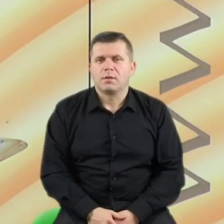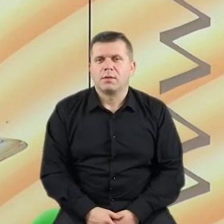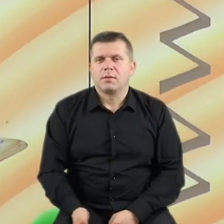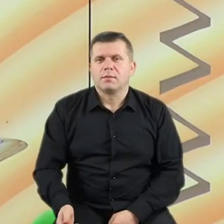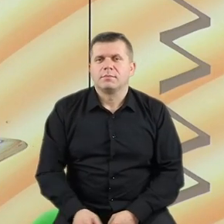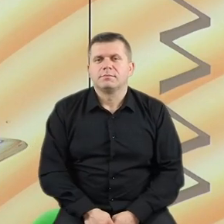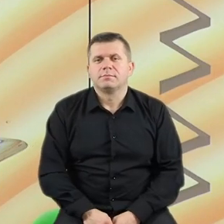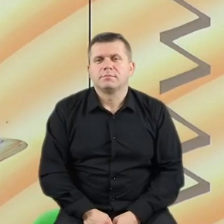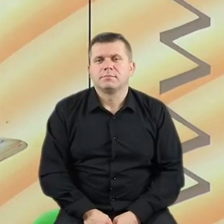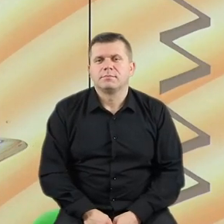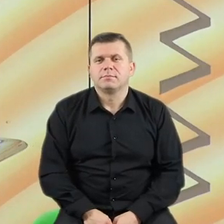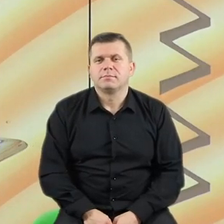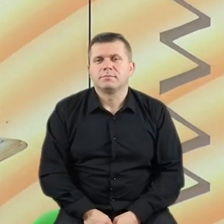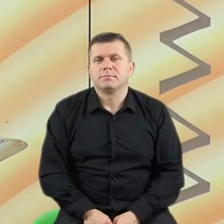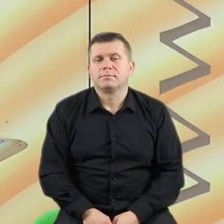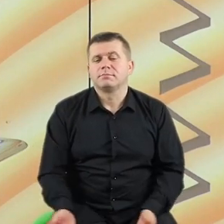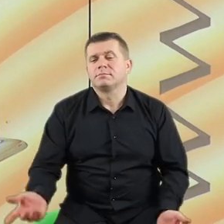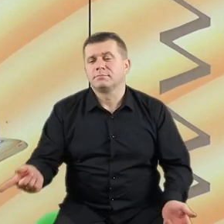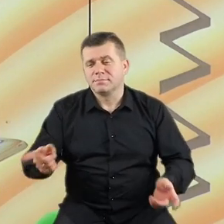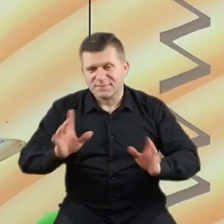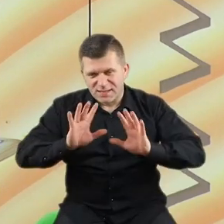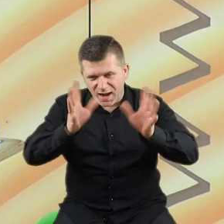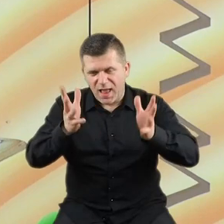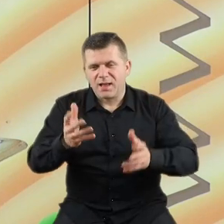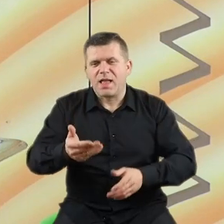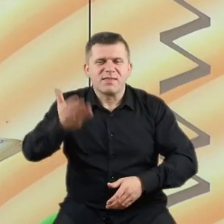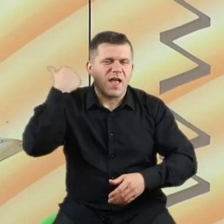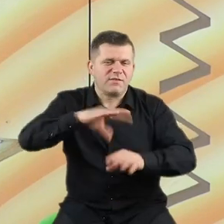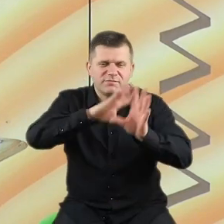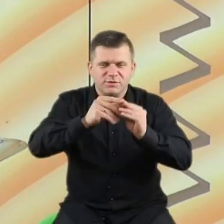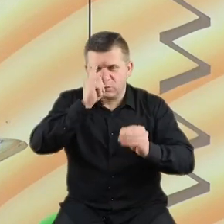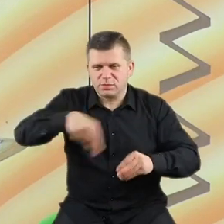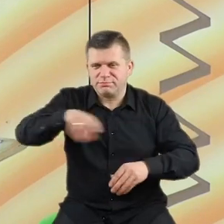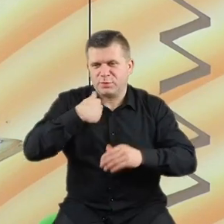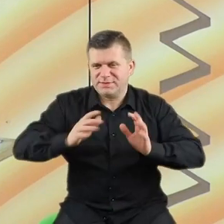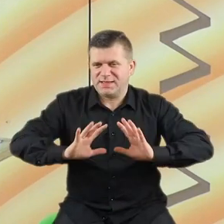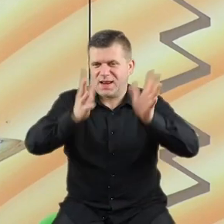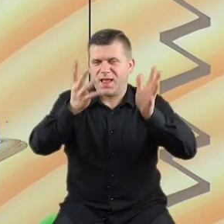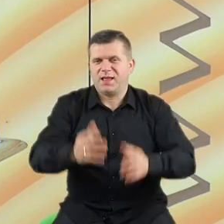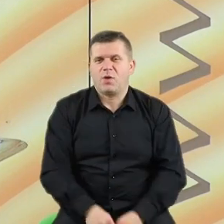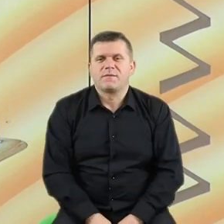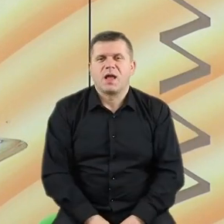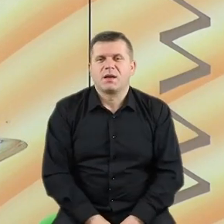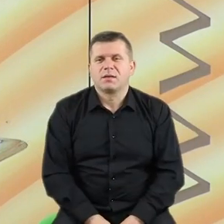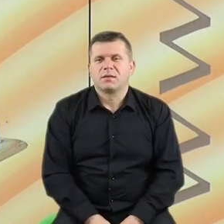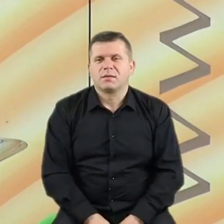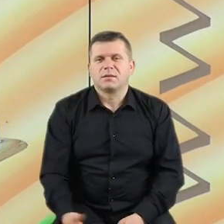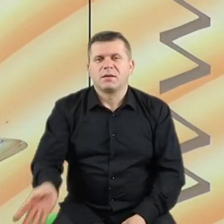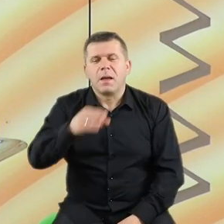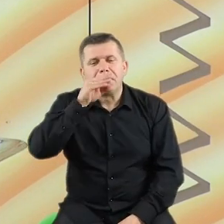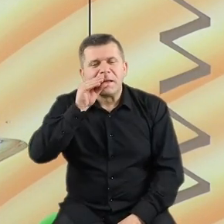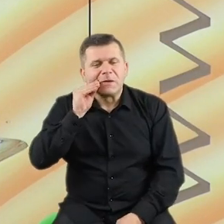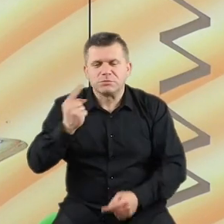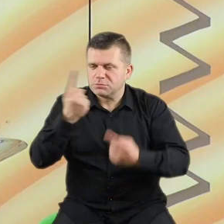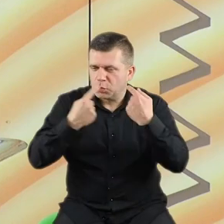tam malutkie, no, strajkowali, ale kto wtedy nie strajkował, nie? To tak było. W związku z tym ani o Piłsudskim mi nie